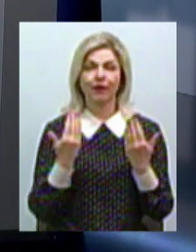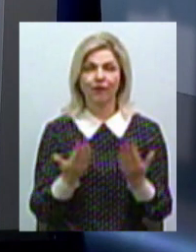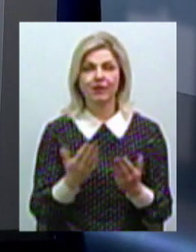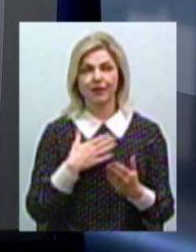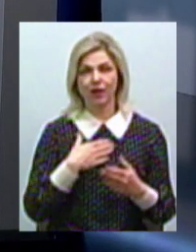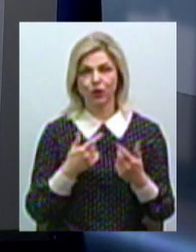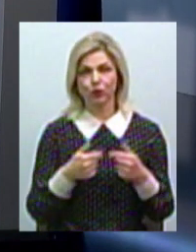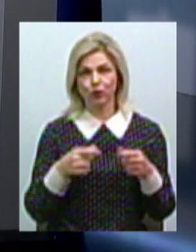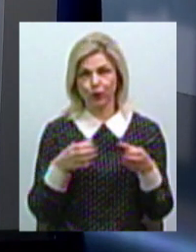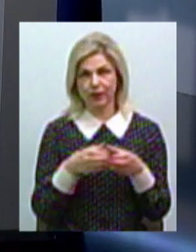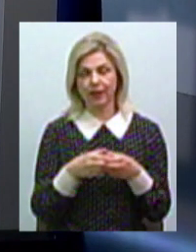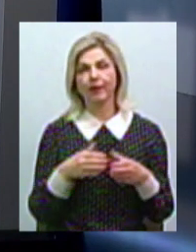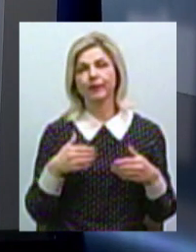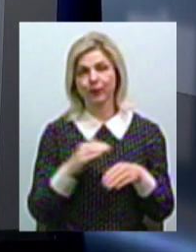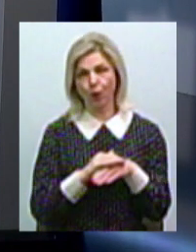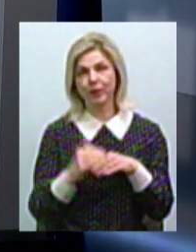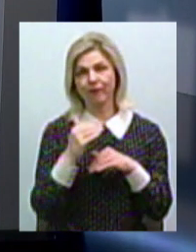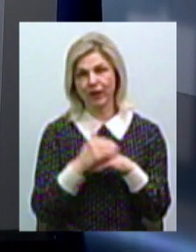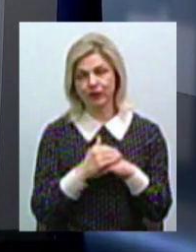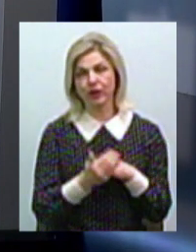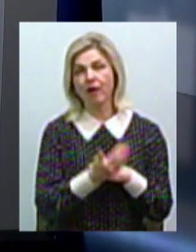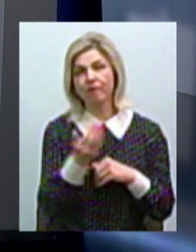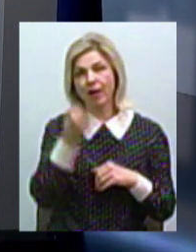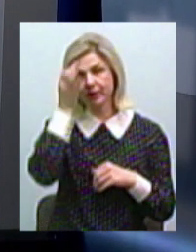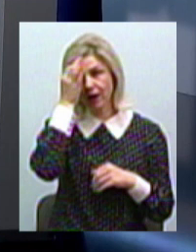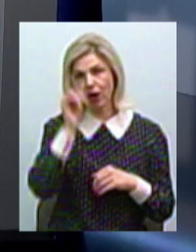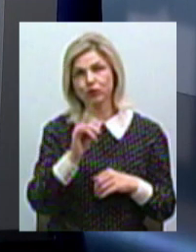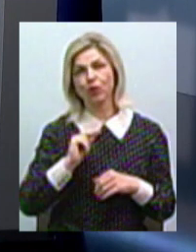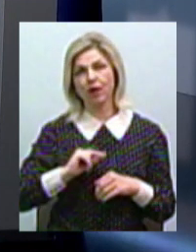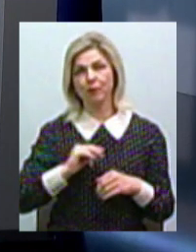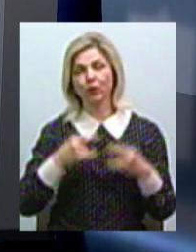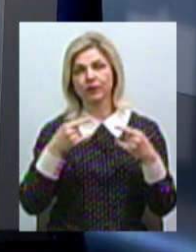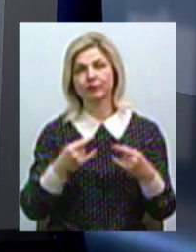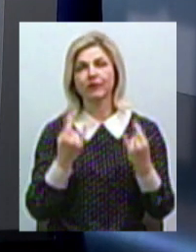вечір. Добрий вечір. А глядачам я нагадую, що ми працюємо в прямому ефірі. Телефон студії